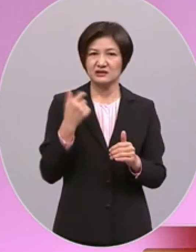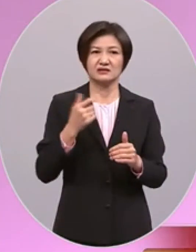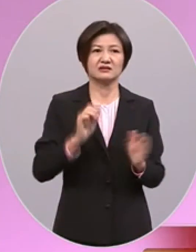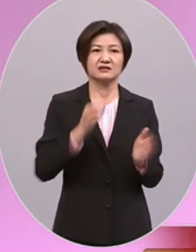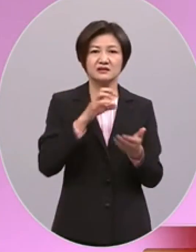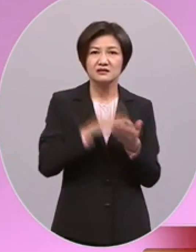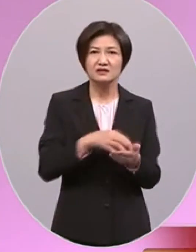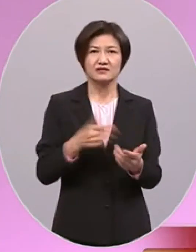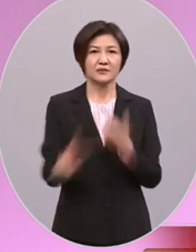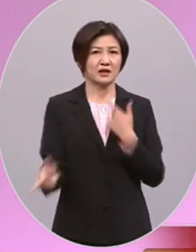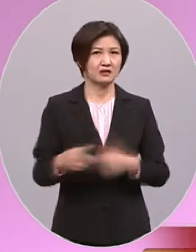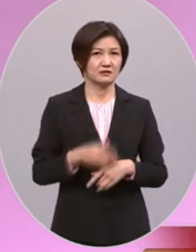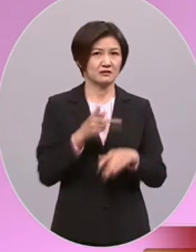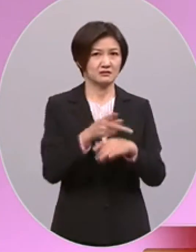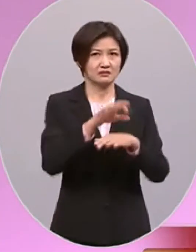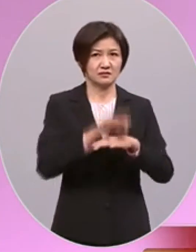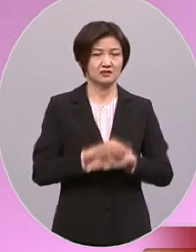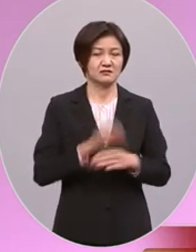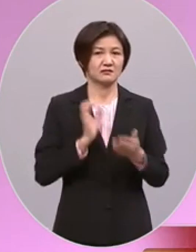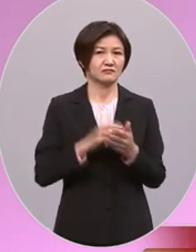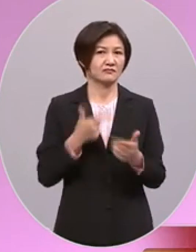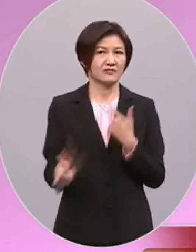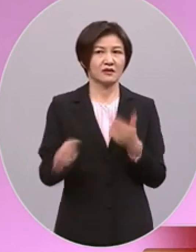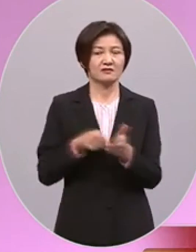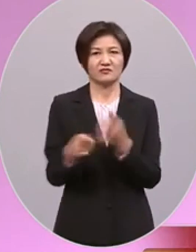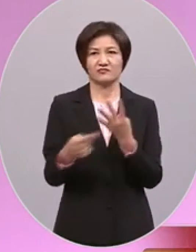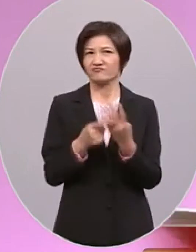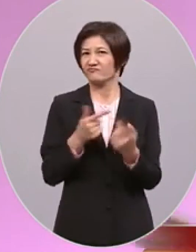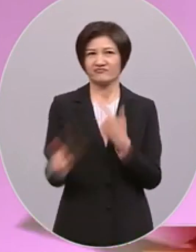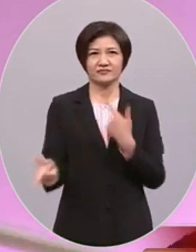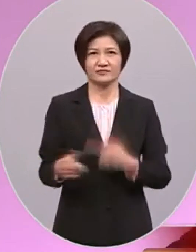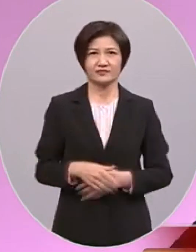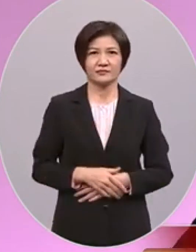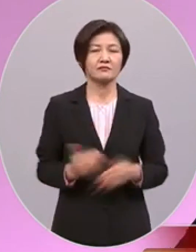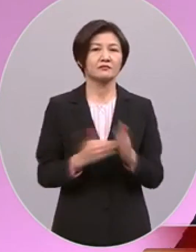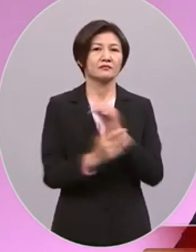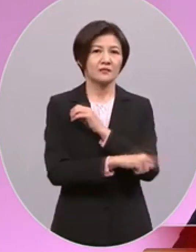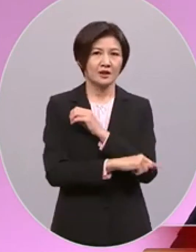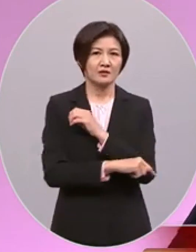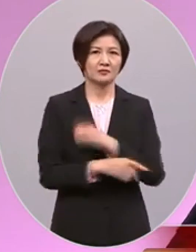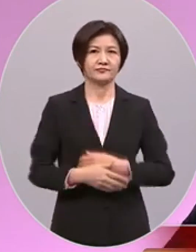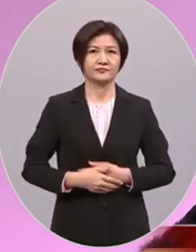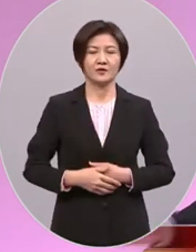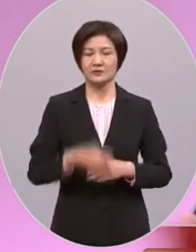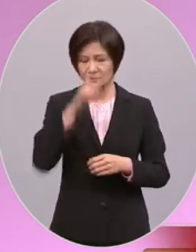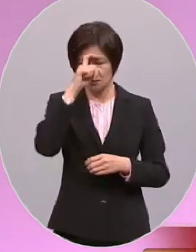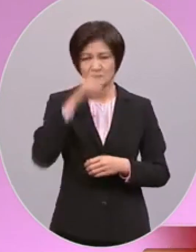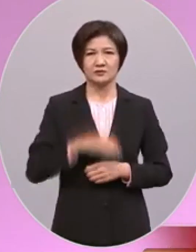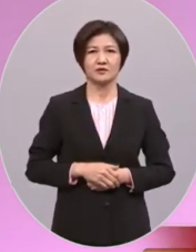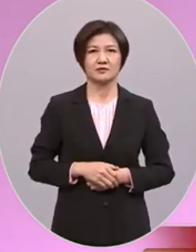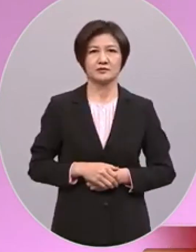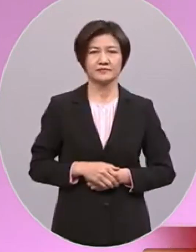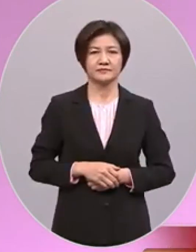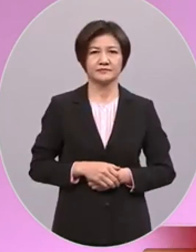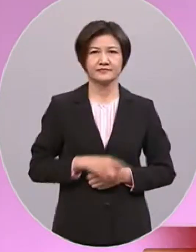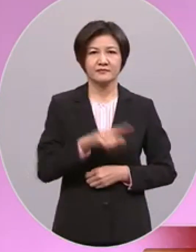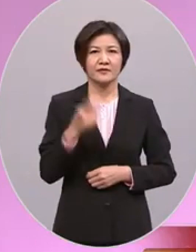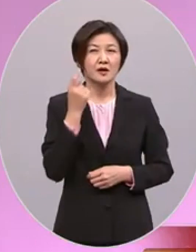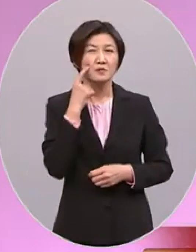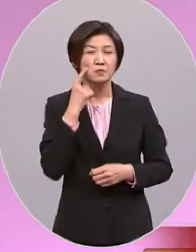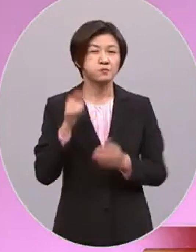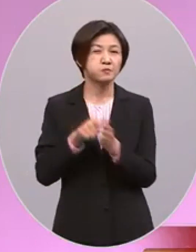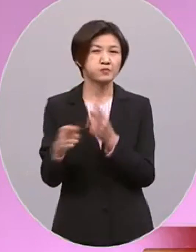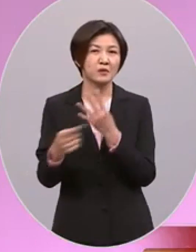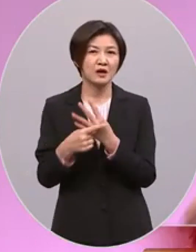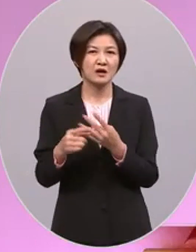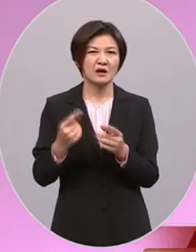的证据，一点都不科学，而且一点都不专业。那最后呢，在这边跟大家请托一个假装专业、扭